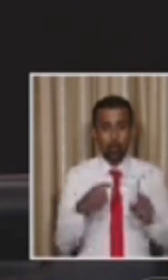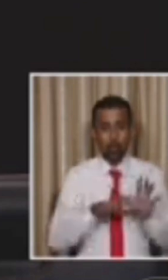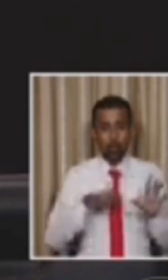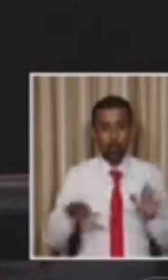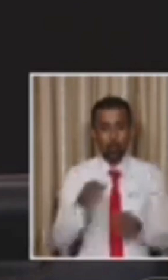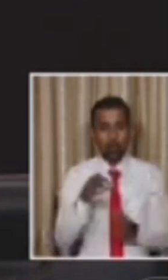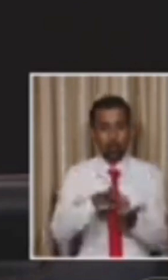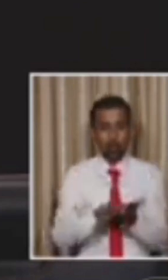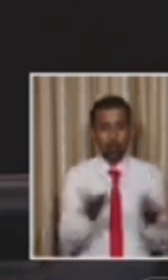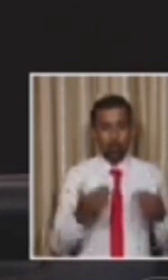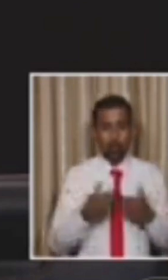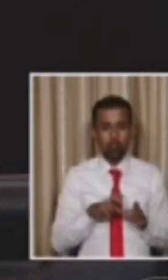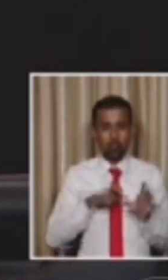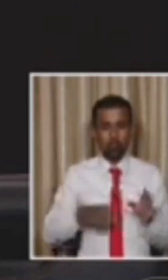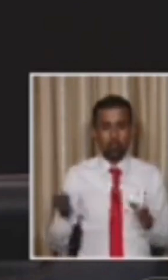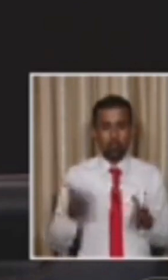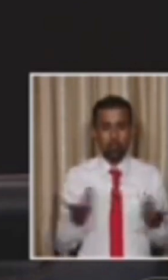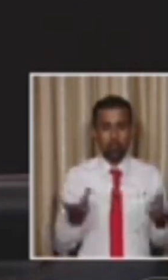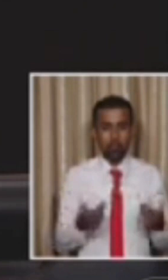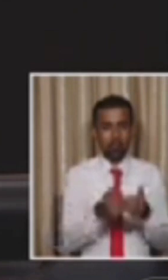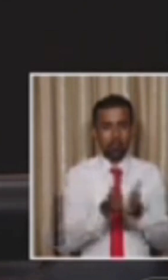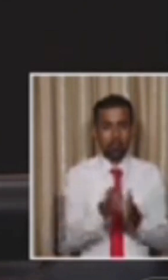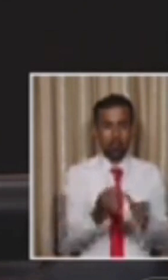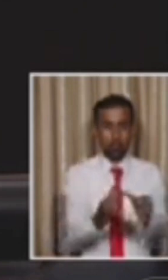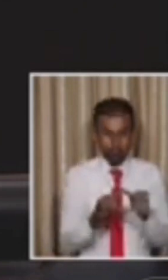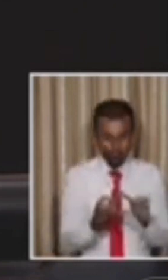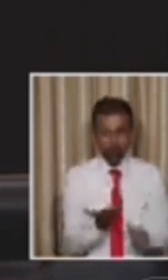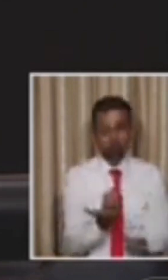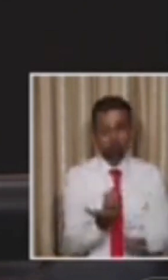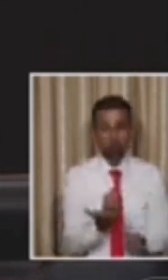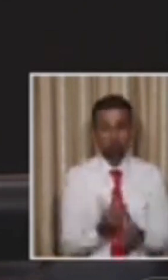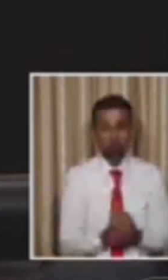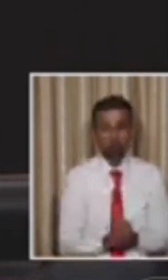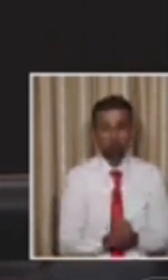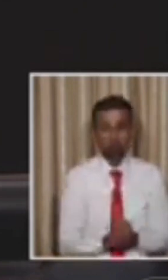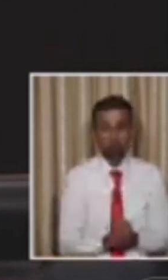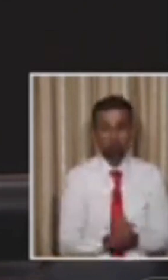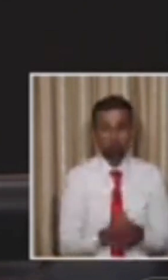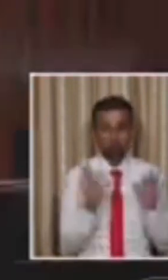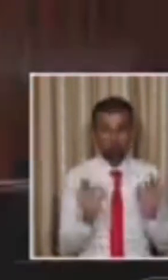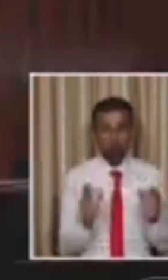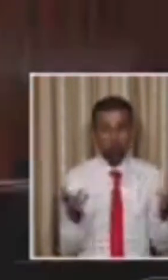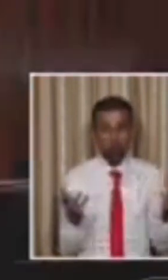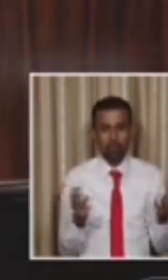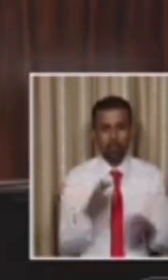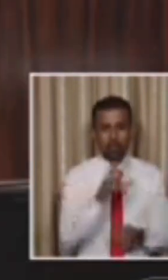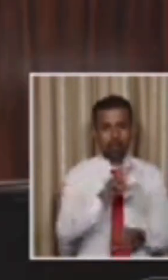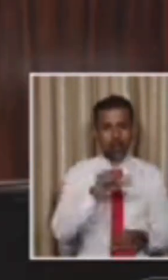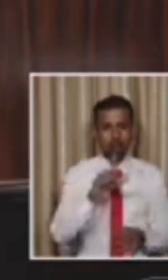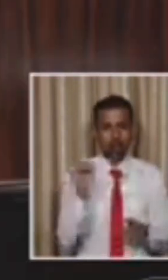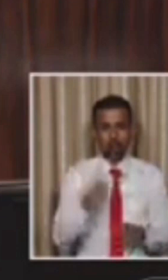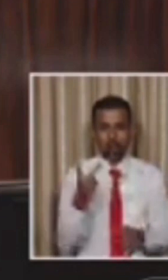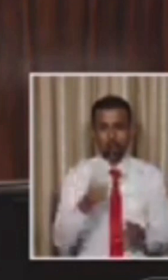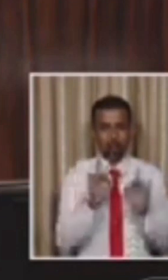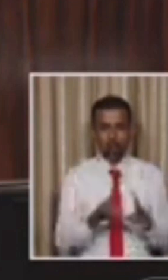තීන්දුවක් ගත්තේ නැහැ. දැන් මම අයින් වුණේ නැහැ. නමුත් ඔබතුමාලා උත්තරය දෙන්න. 87-2 එහෙම එකක් නැහැ. වළංගු භාවයක් නැහැ. 87-2 එහෙම එකක් නැහැ ඔබතුමා හරියට